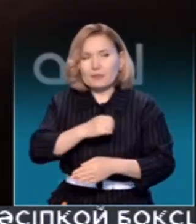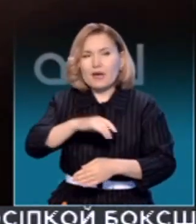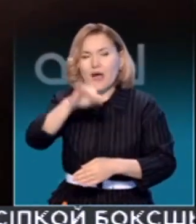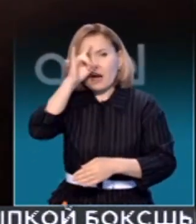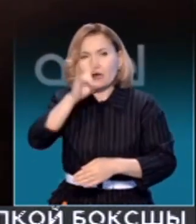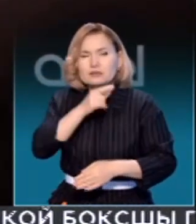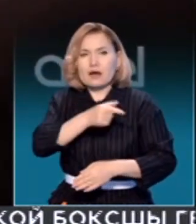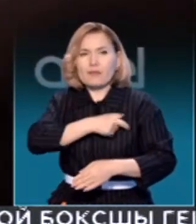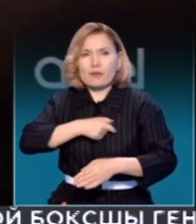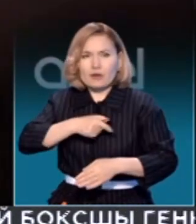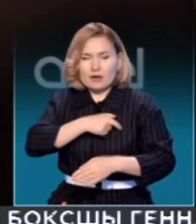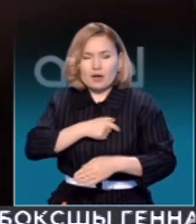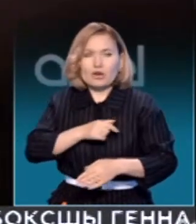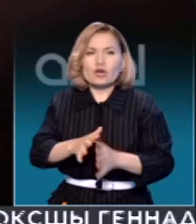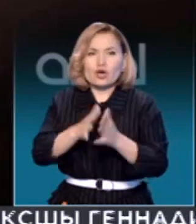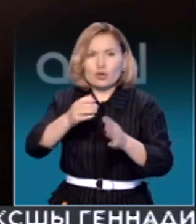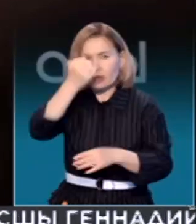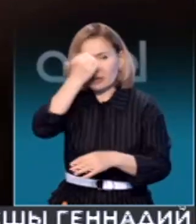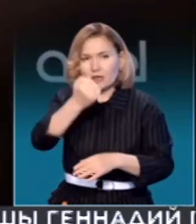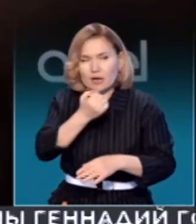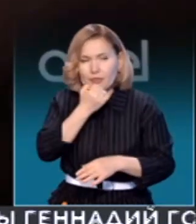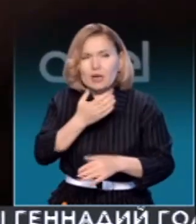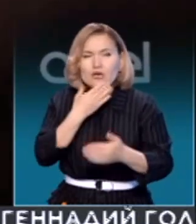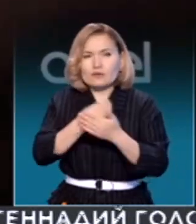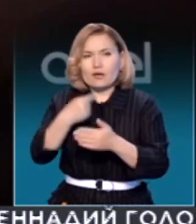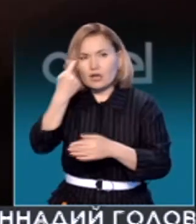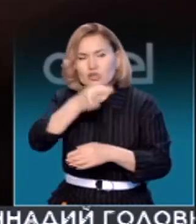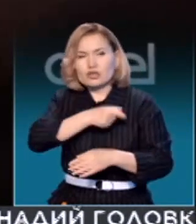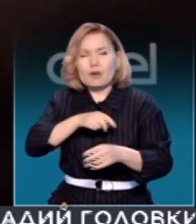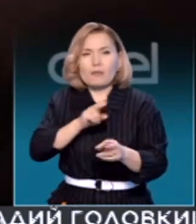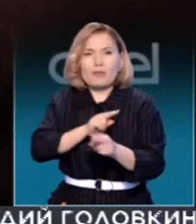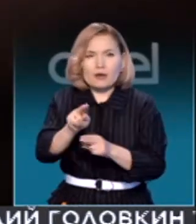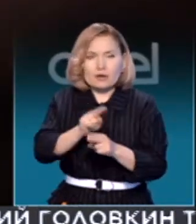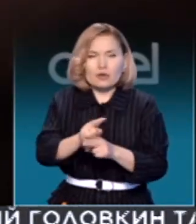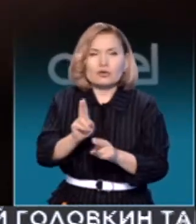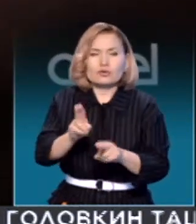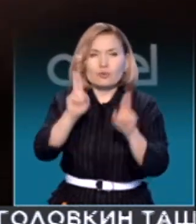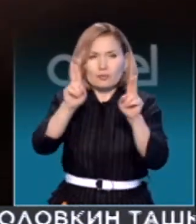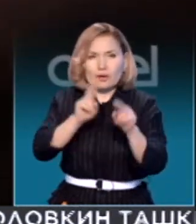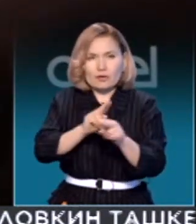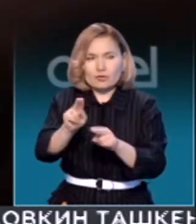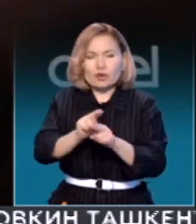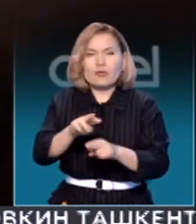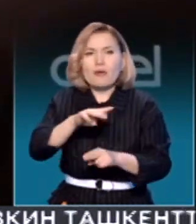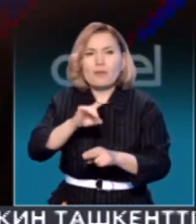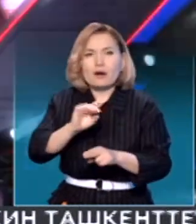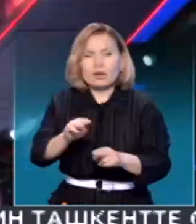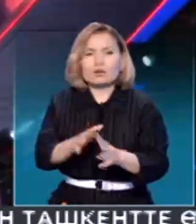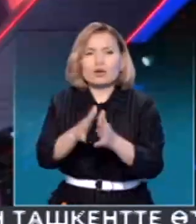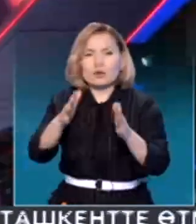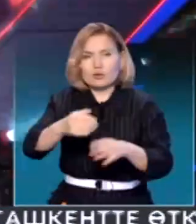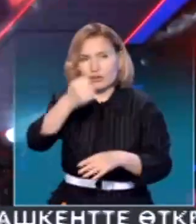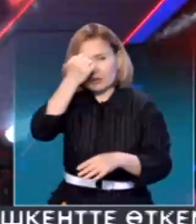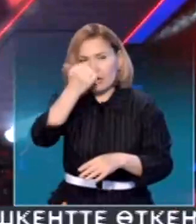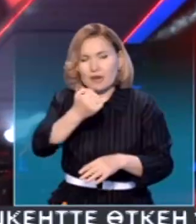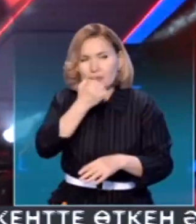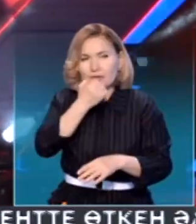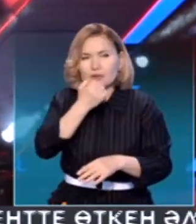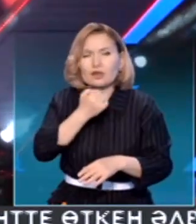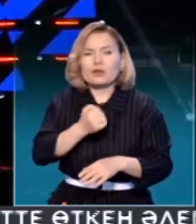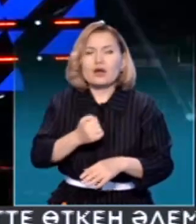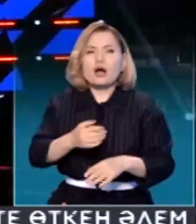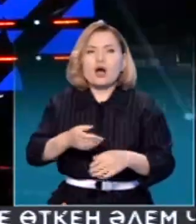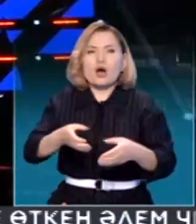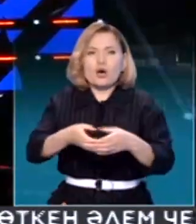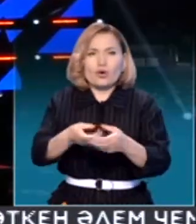бапкеріміз Мұрзағыр Айтжанов ағамызға және жеке бапкерім Оралбек Вилес ағайға, Марат ағайымызға үлкен рахметімді айтамын. Ұлттық құрама капитаны